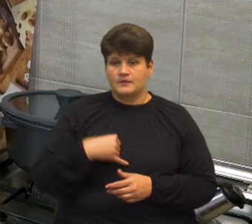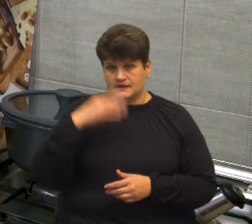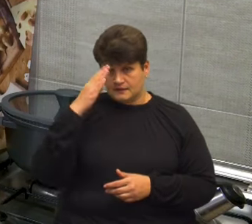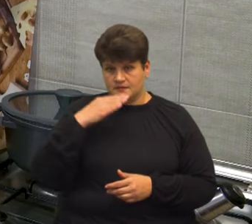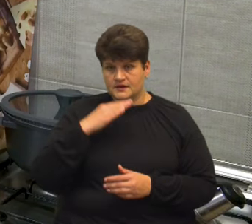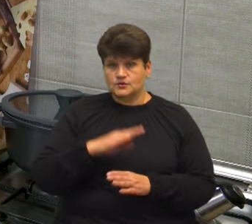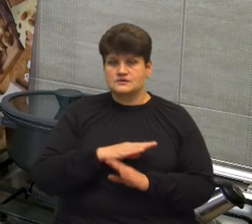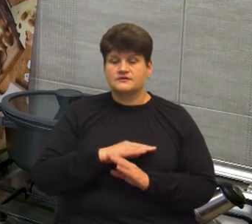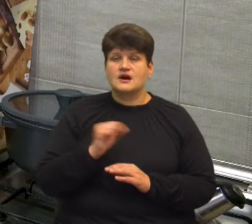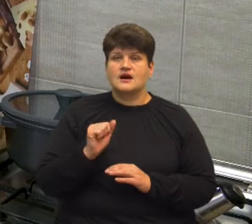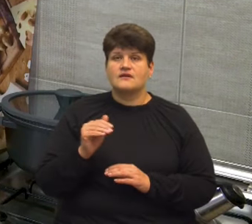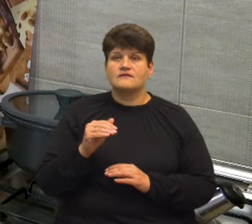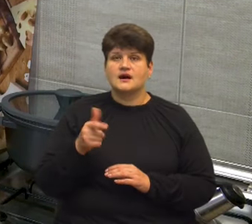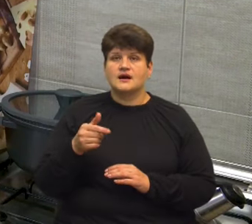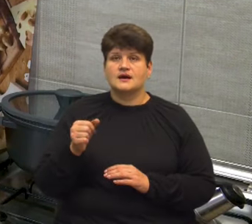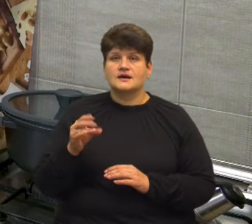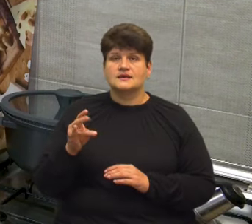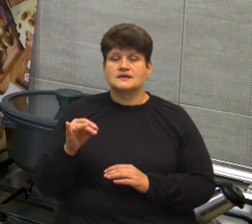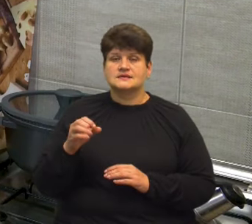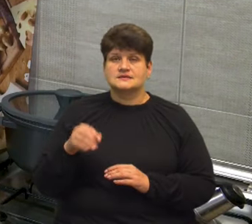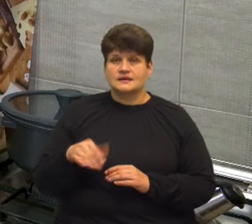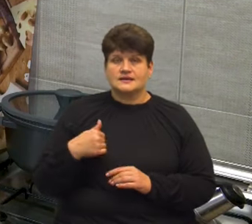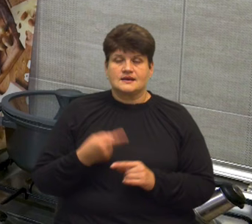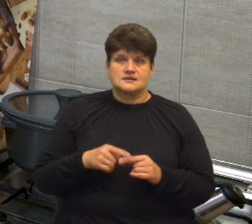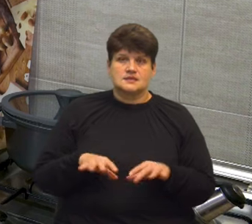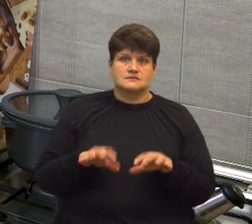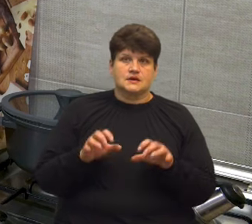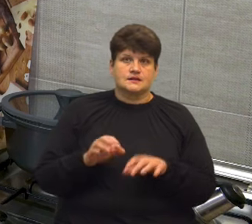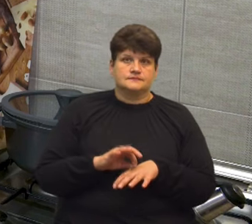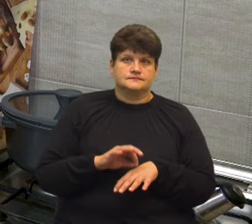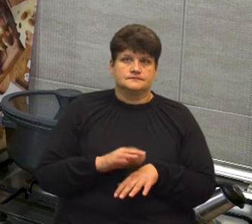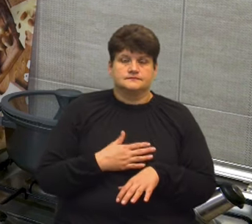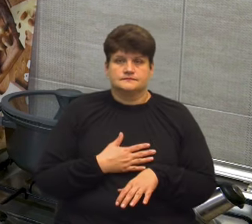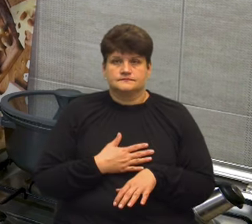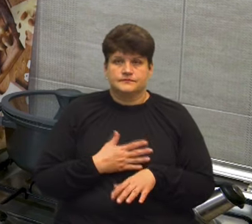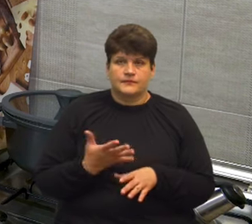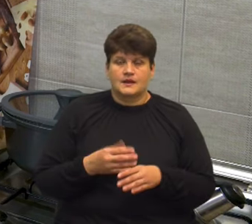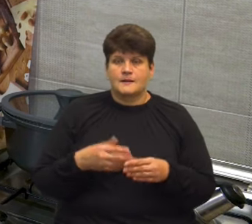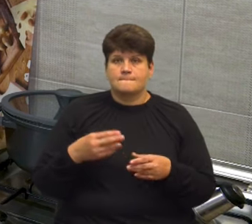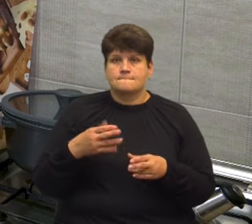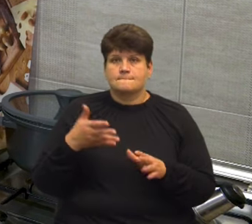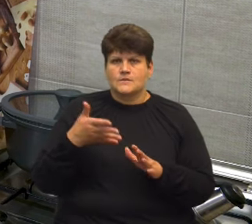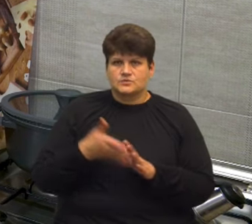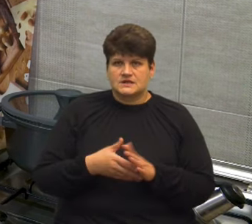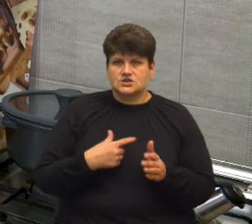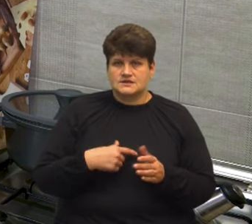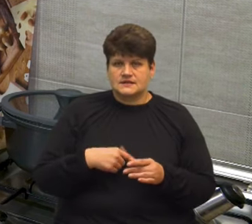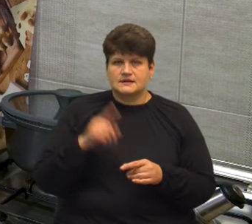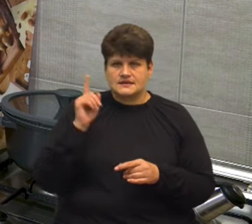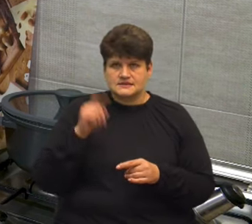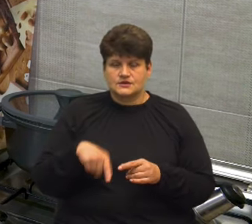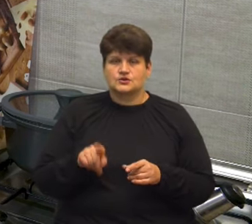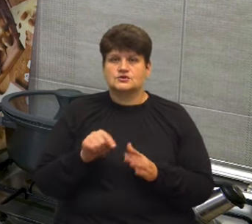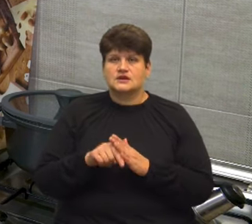в Афганістані. І я це сприйняла дуже так болюче, тому що пропустила знову через себе. Я знаю, що таке рости без